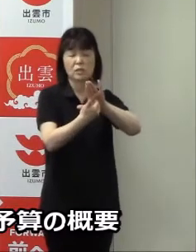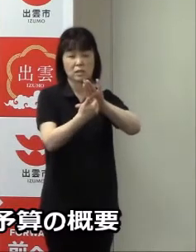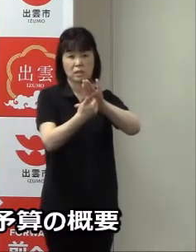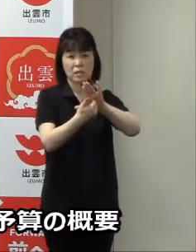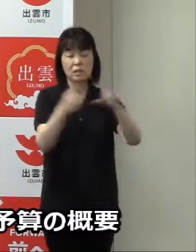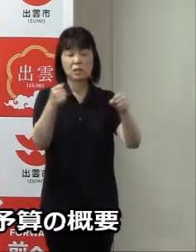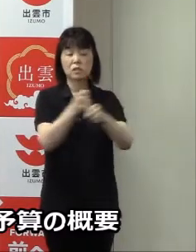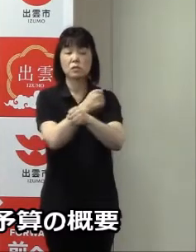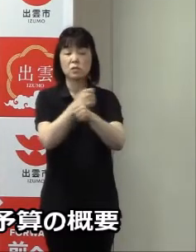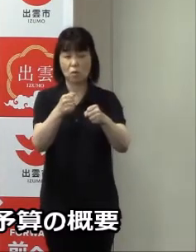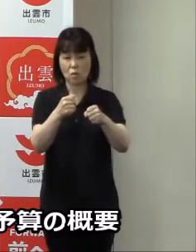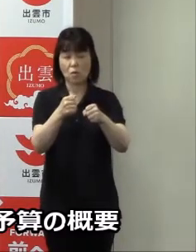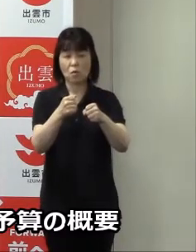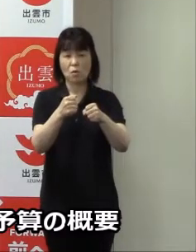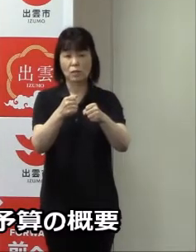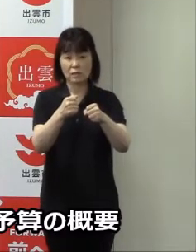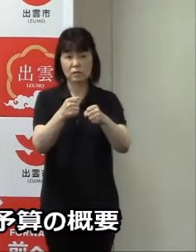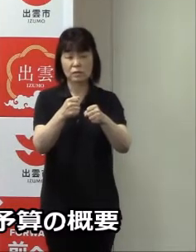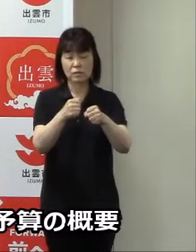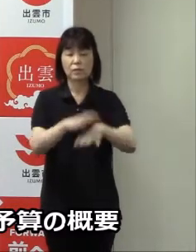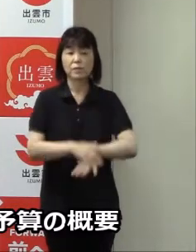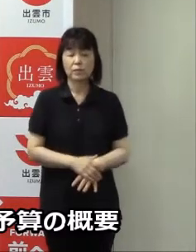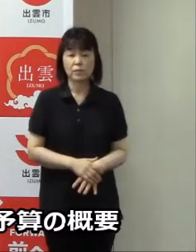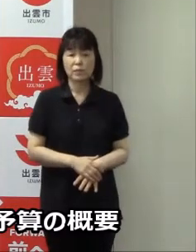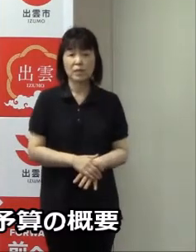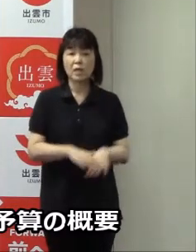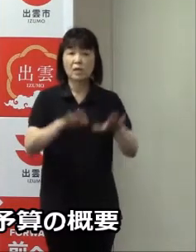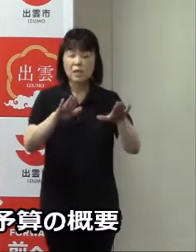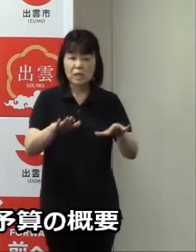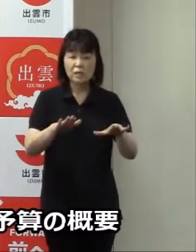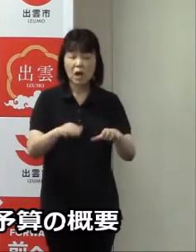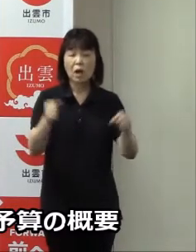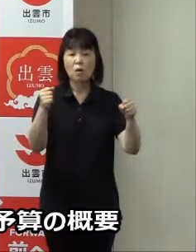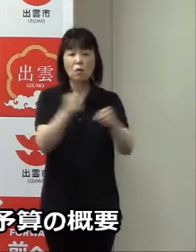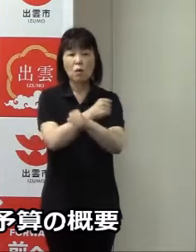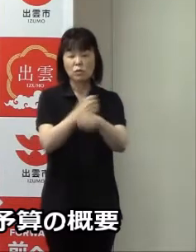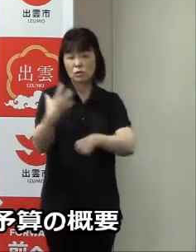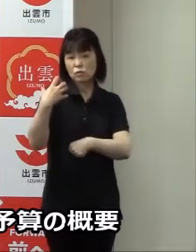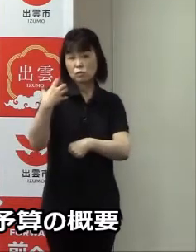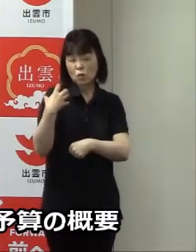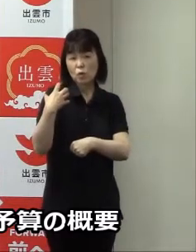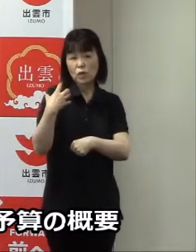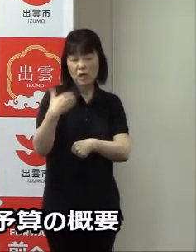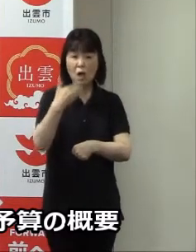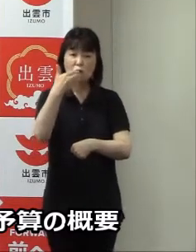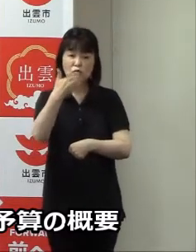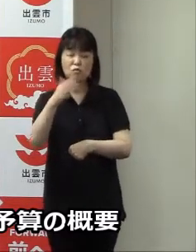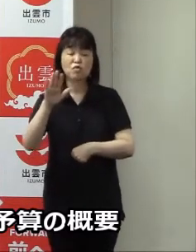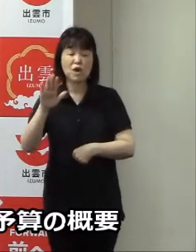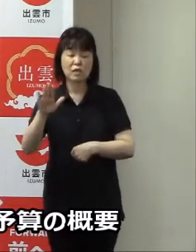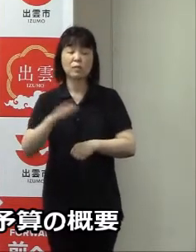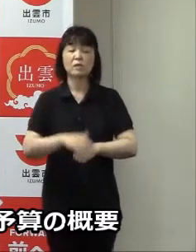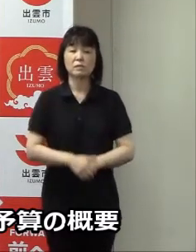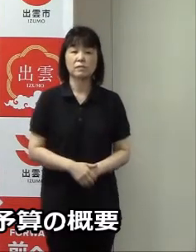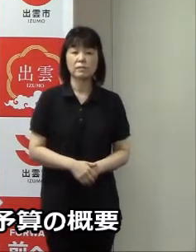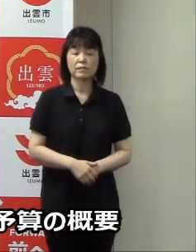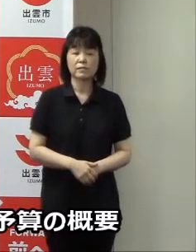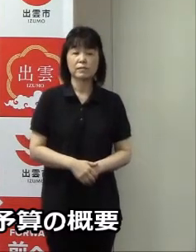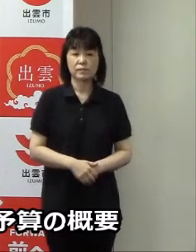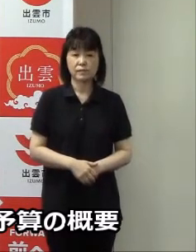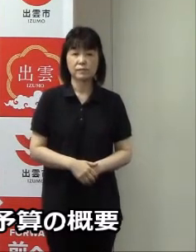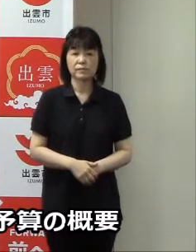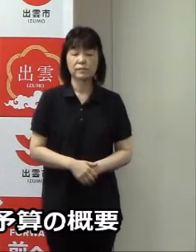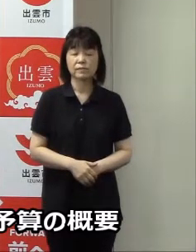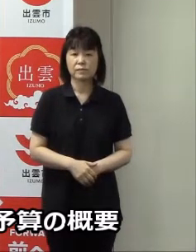円、工事請負費で今9件1億1000万円を計上しております。次に現